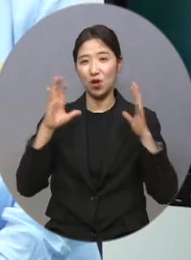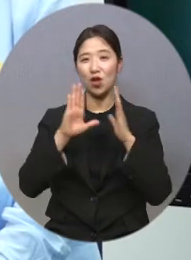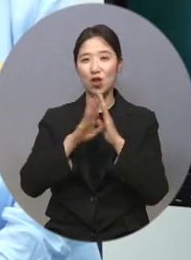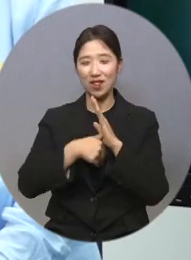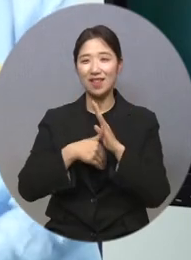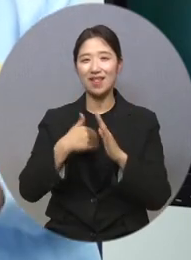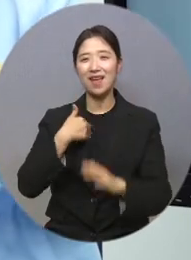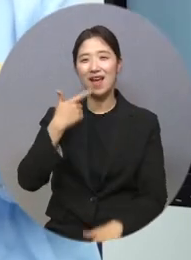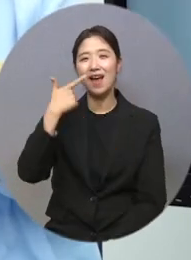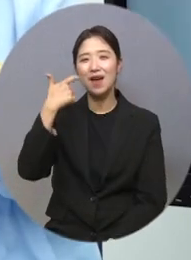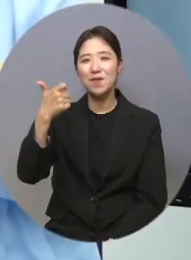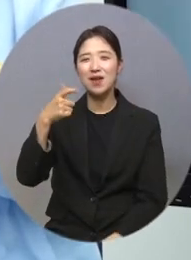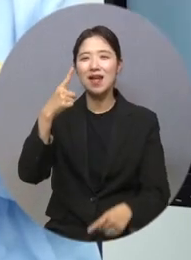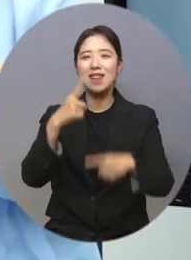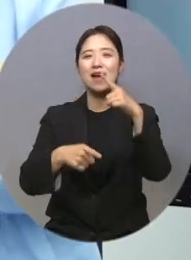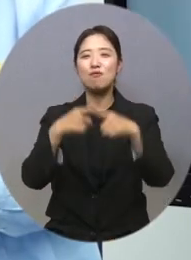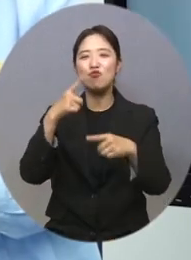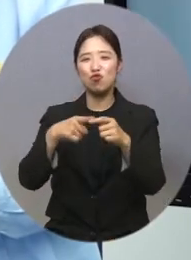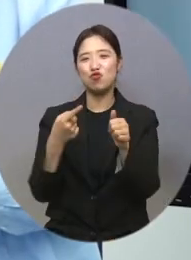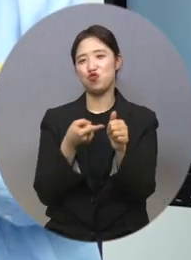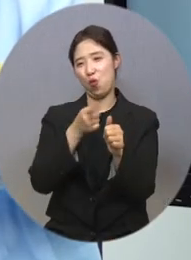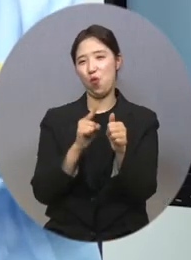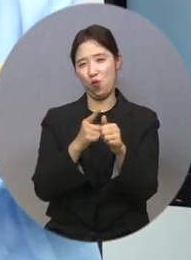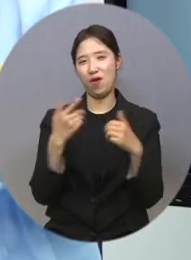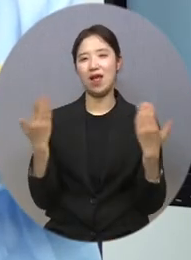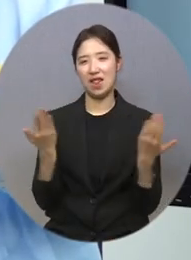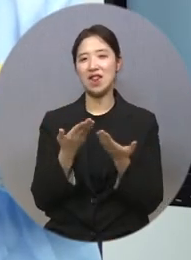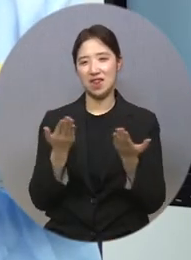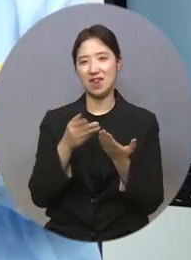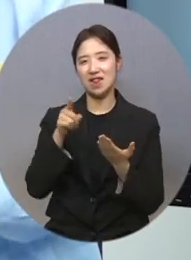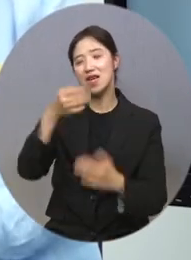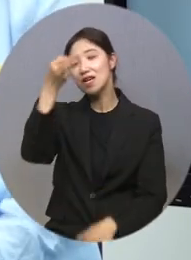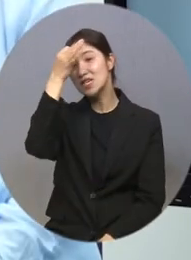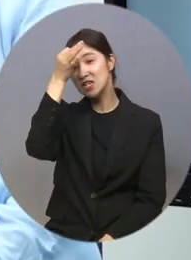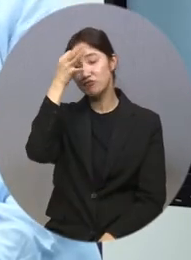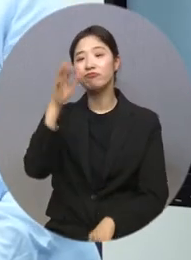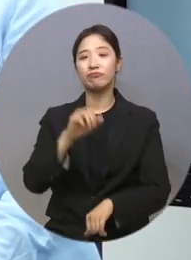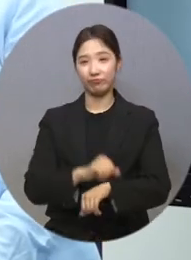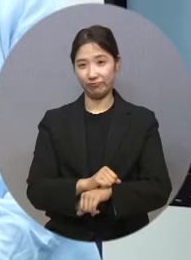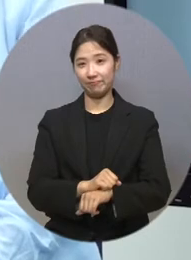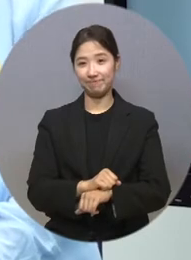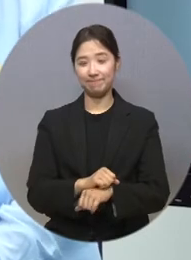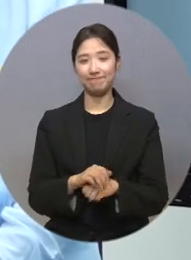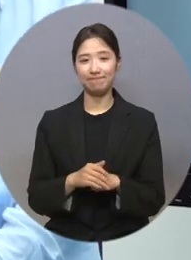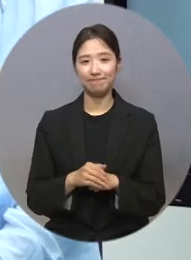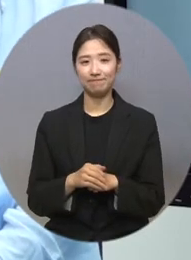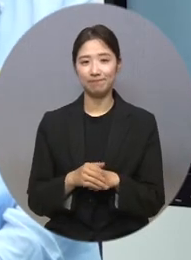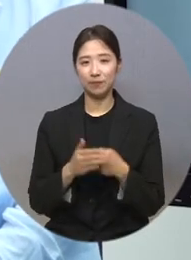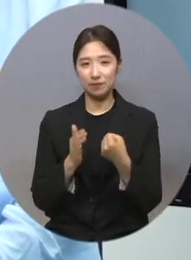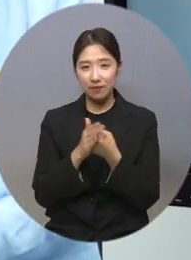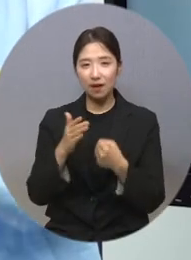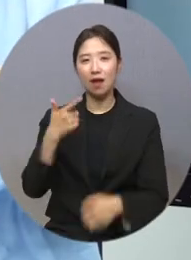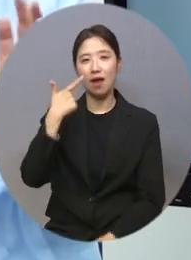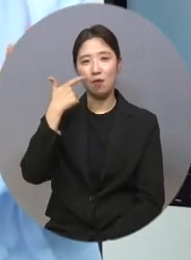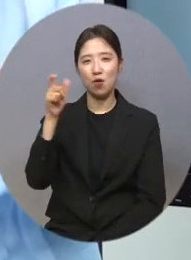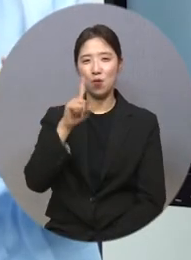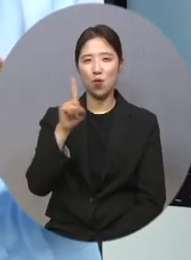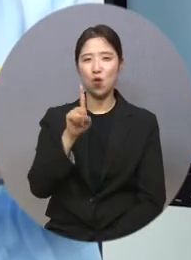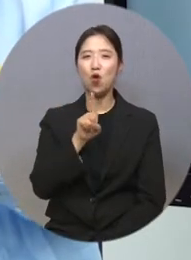아버지가 목공, 나무 조각을 해서 조각품을 만드는 그 기술을 가지고 계셨어요. 그래서 아버지가